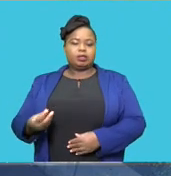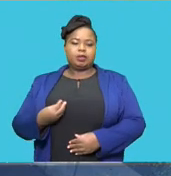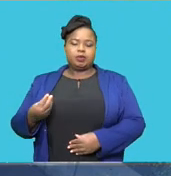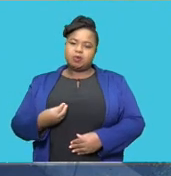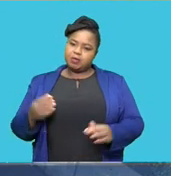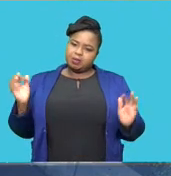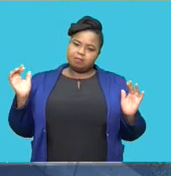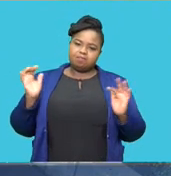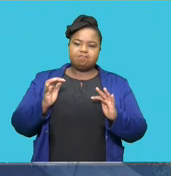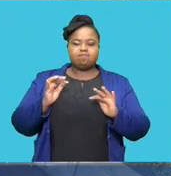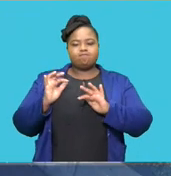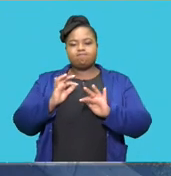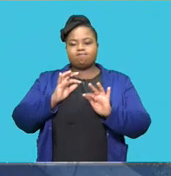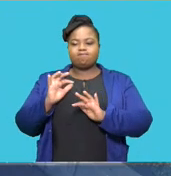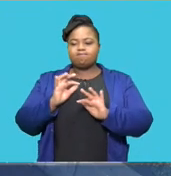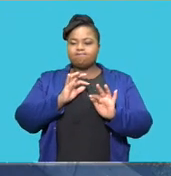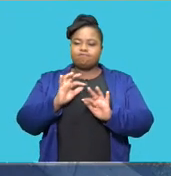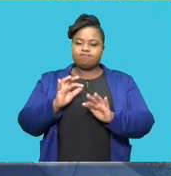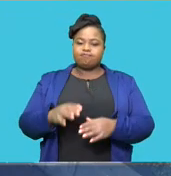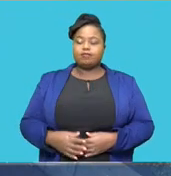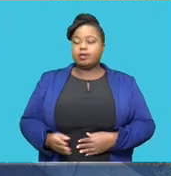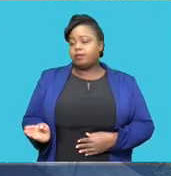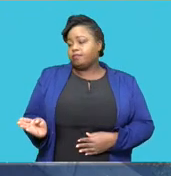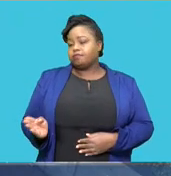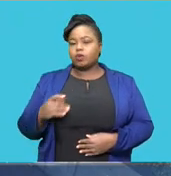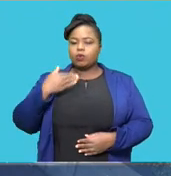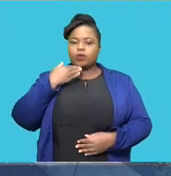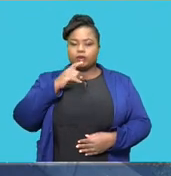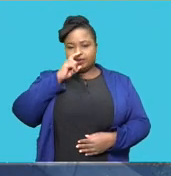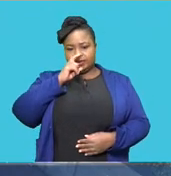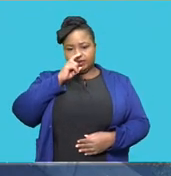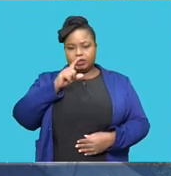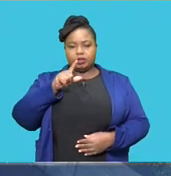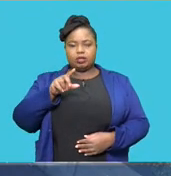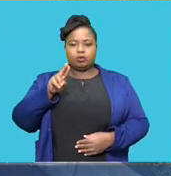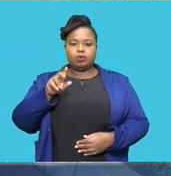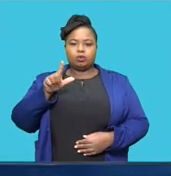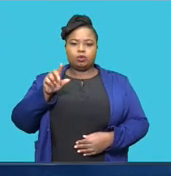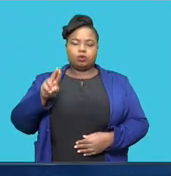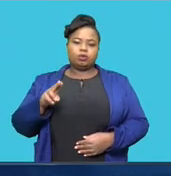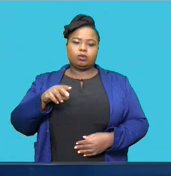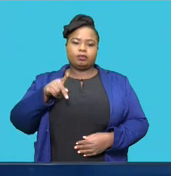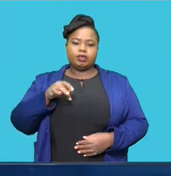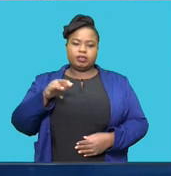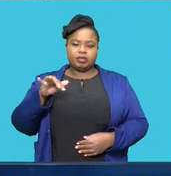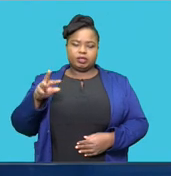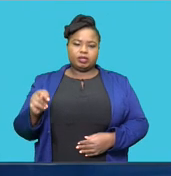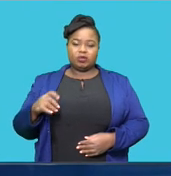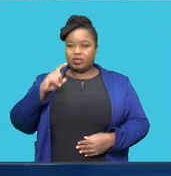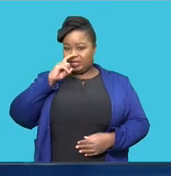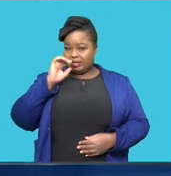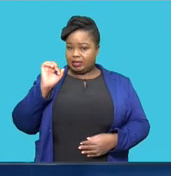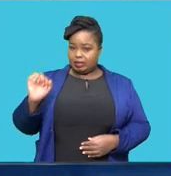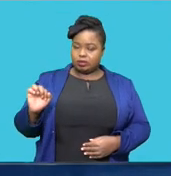laphuma layoqhankqalaza. Apha ke ecaleni kwam ndime nosisi uLulu Pieterson'S, yena ke ngudade boHector